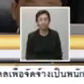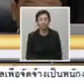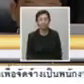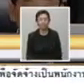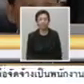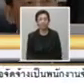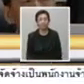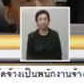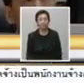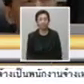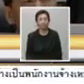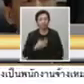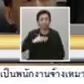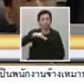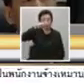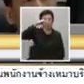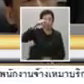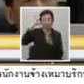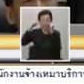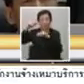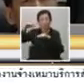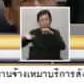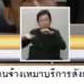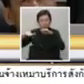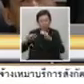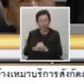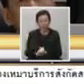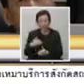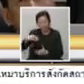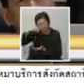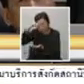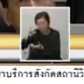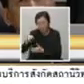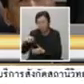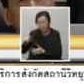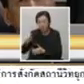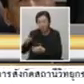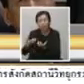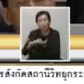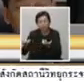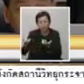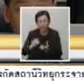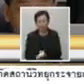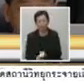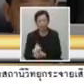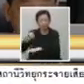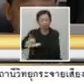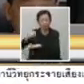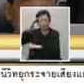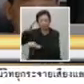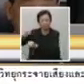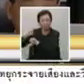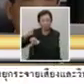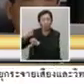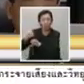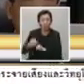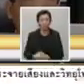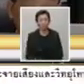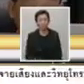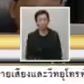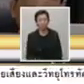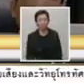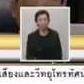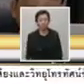แต่ท่านรุ่นหลังผมท่านแยกเราไปเรียนจบลนะเป็นผบ.ทบ.ต่อนะ